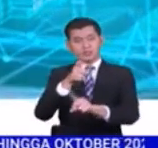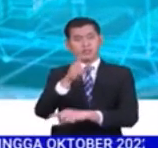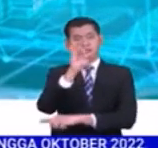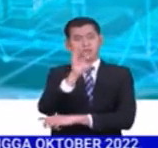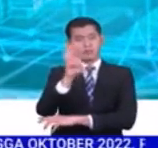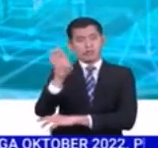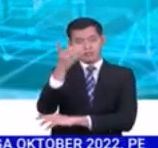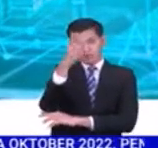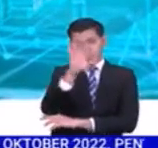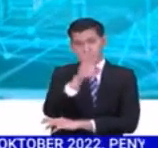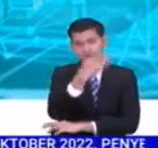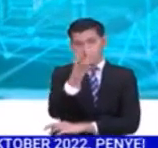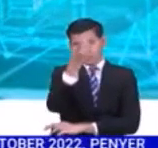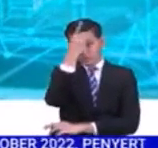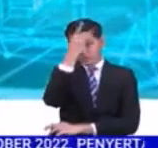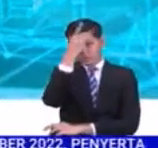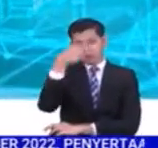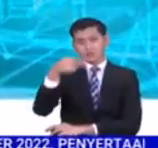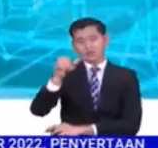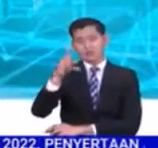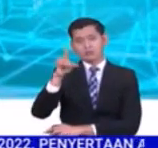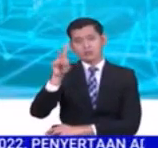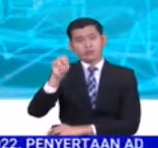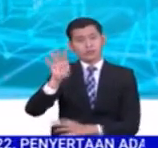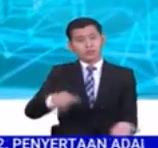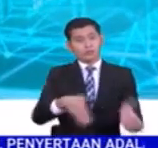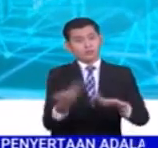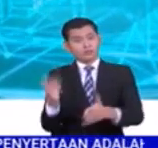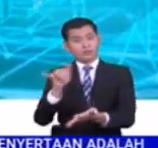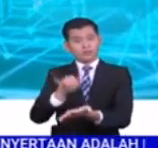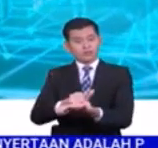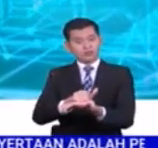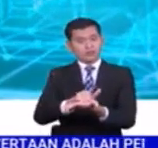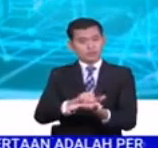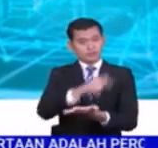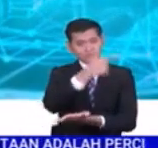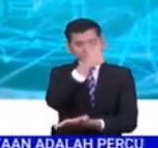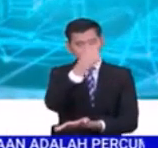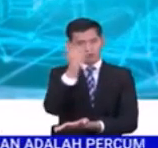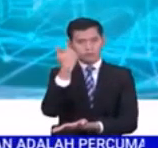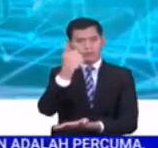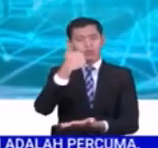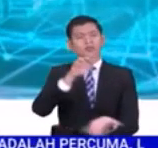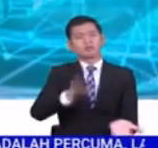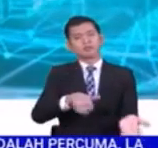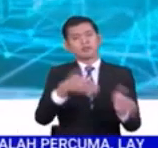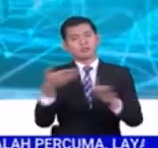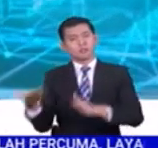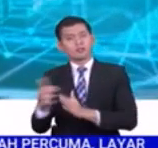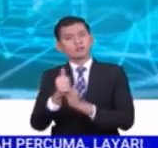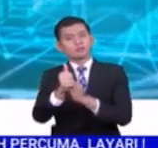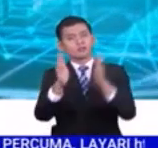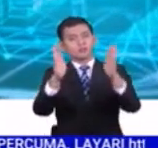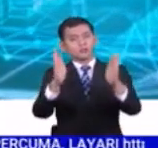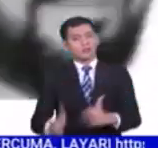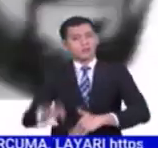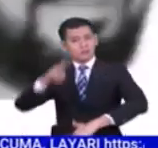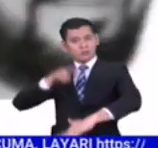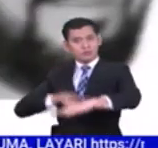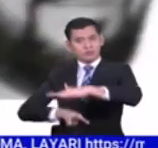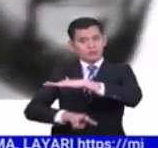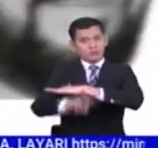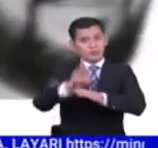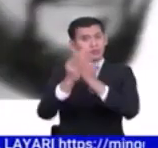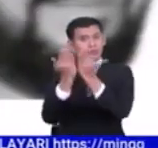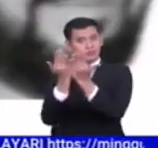Seri hishammuddin berkata kemangkatan itu disifatkan sebagai perginya seorang pemimpin yang berwawasan mendoakan